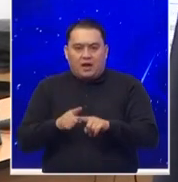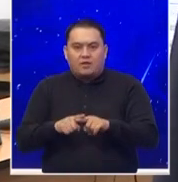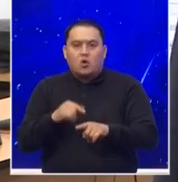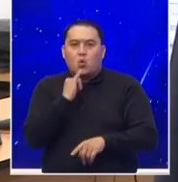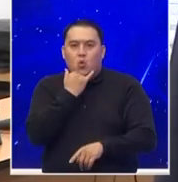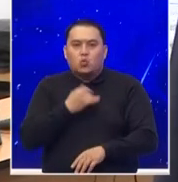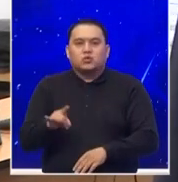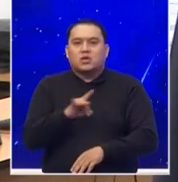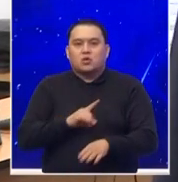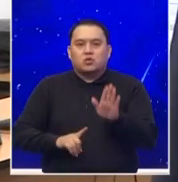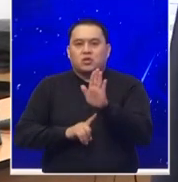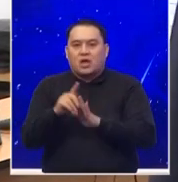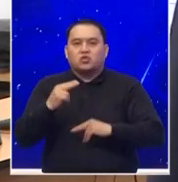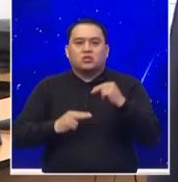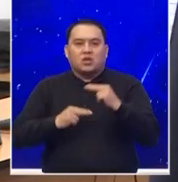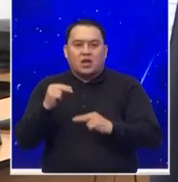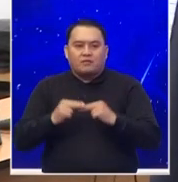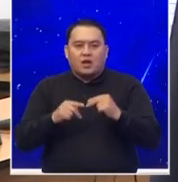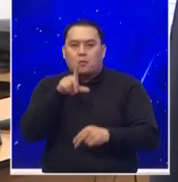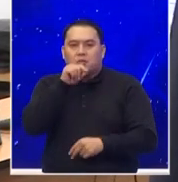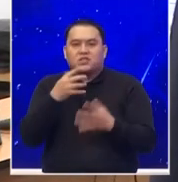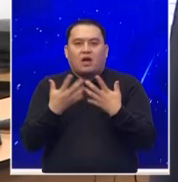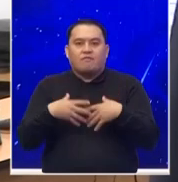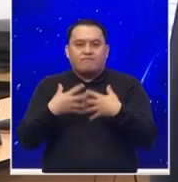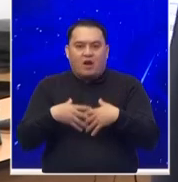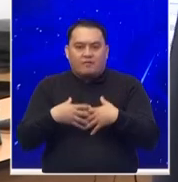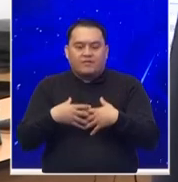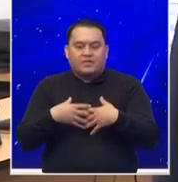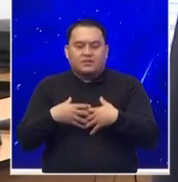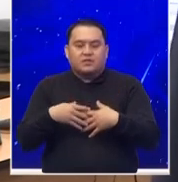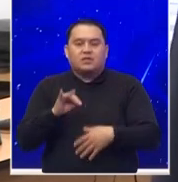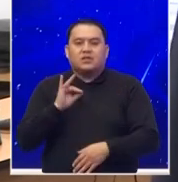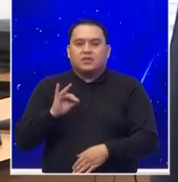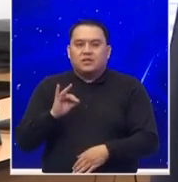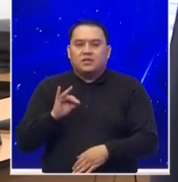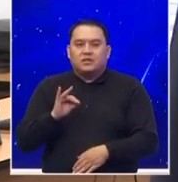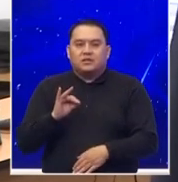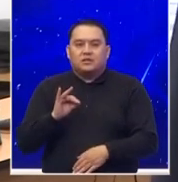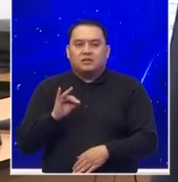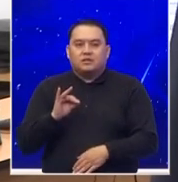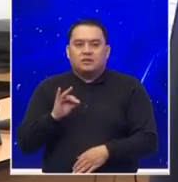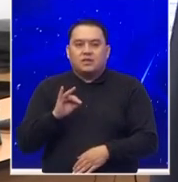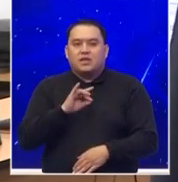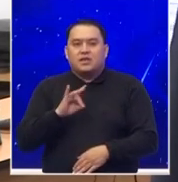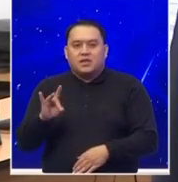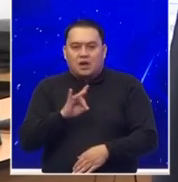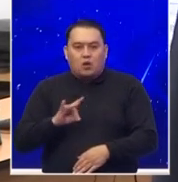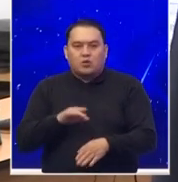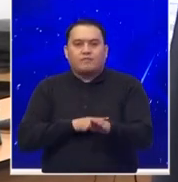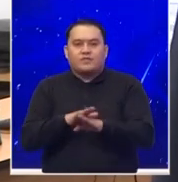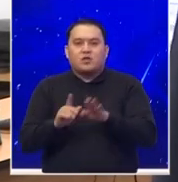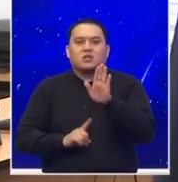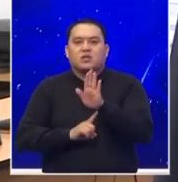Игусском районе у нас начало строительство птицефабрики ТО «Примакус». И в Илийском районе у нас